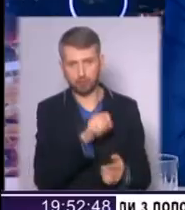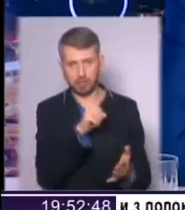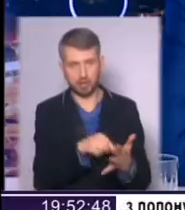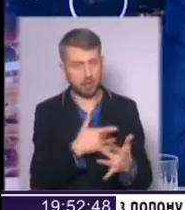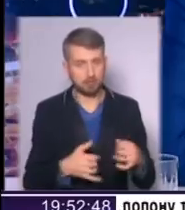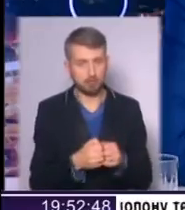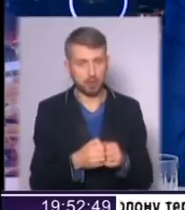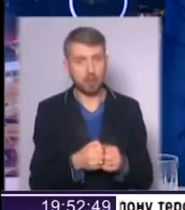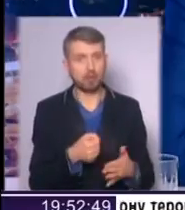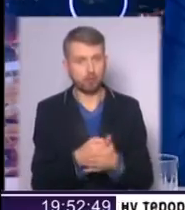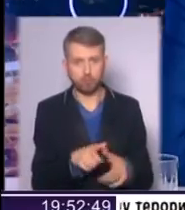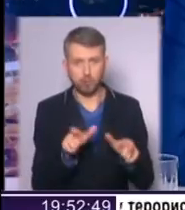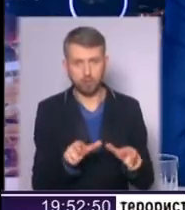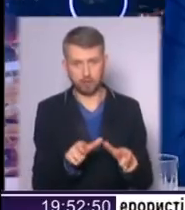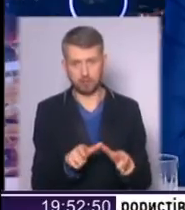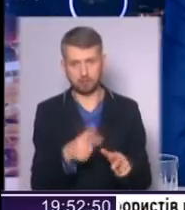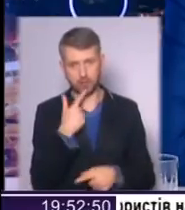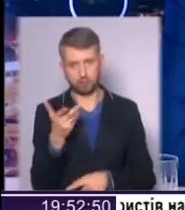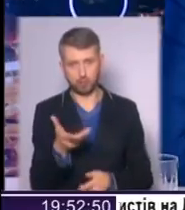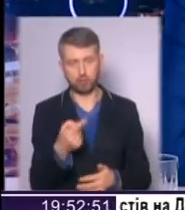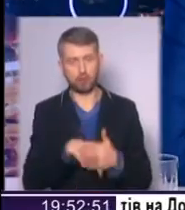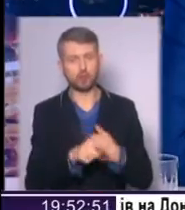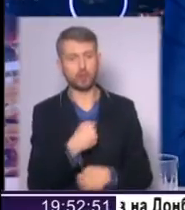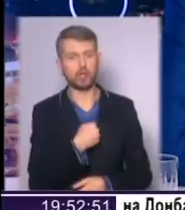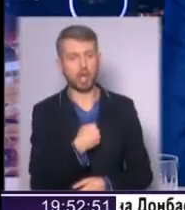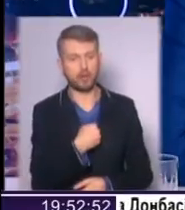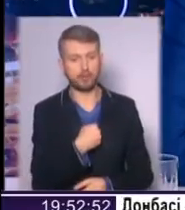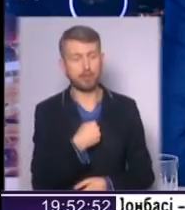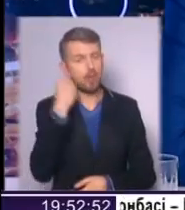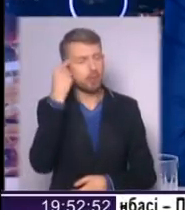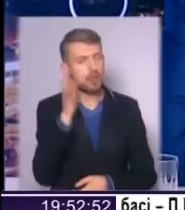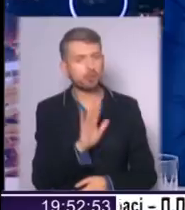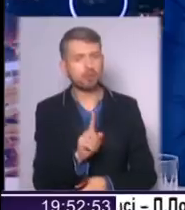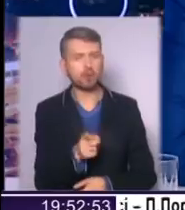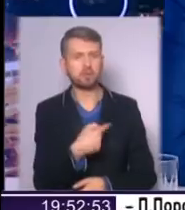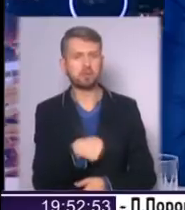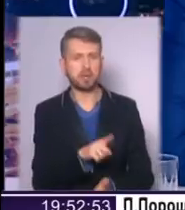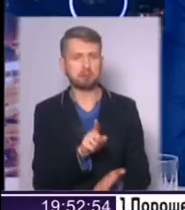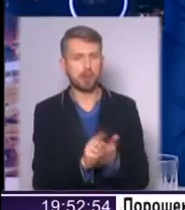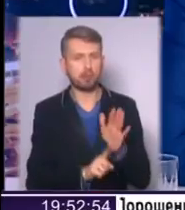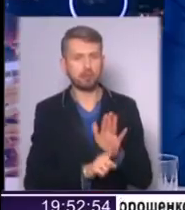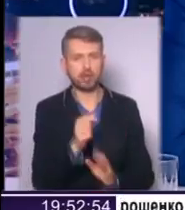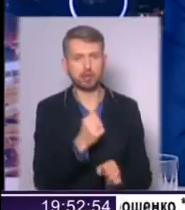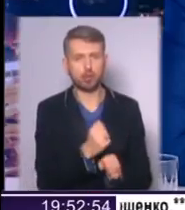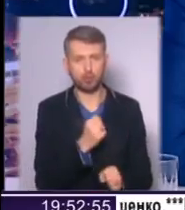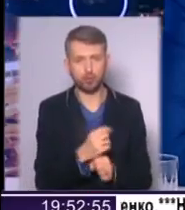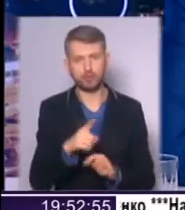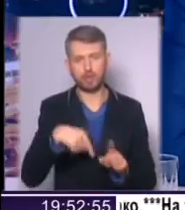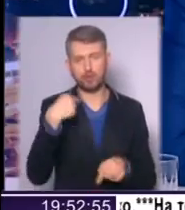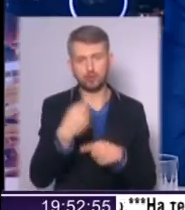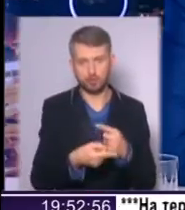Вплоть до блокування трибуни. Ні, ну це просто... Тому що я не думаю, що ми маємо починати роботу